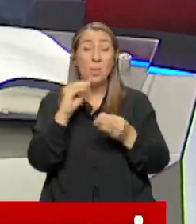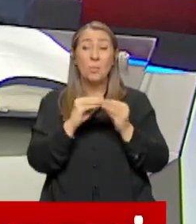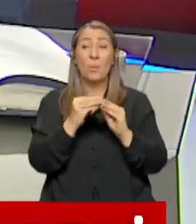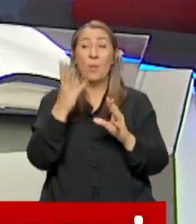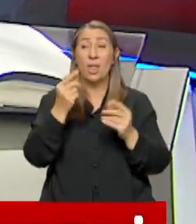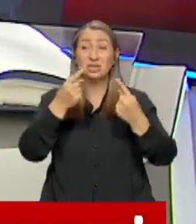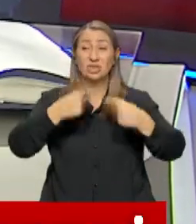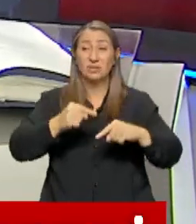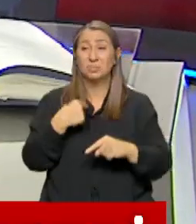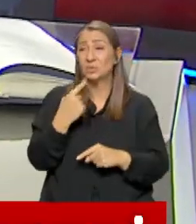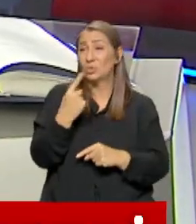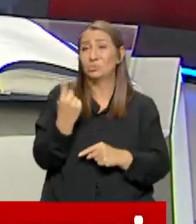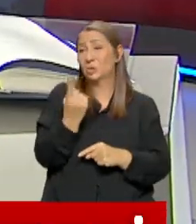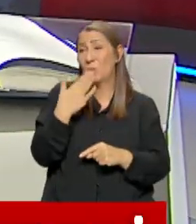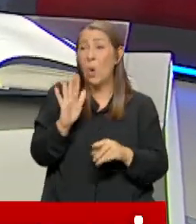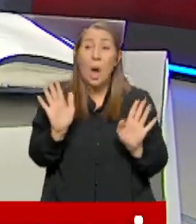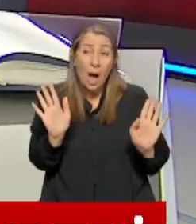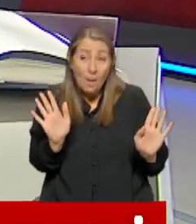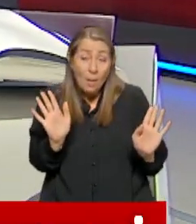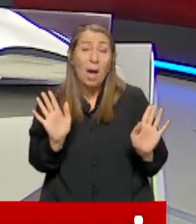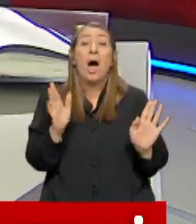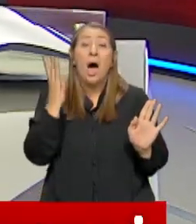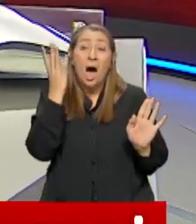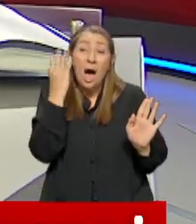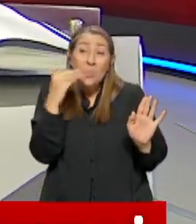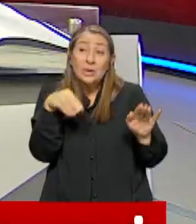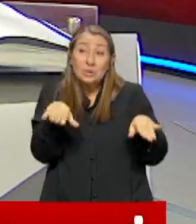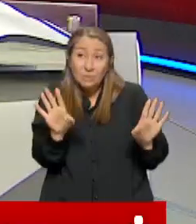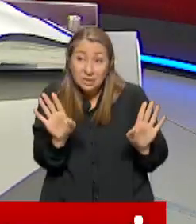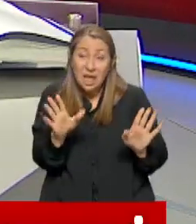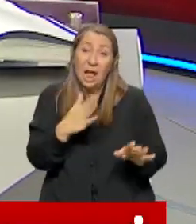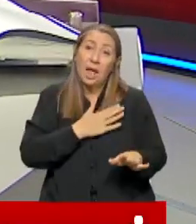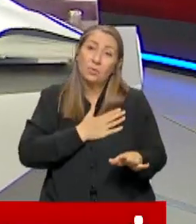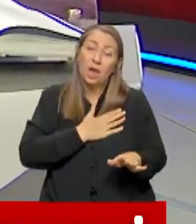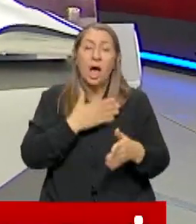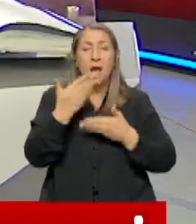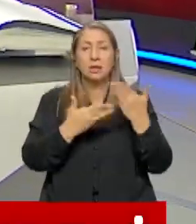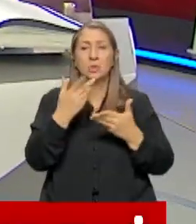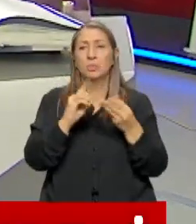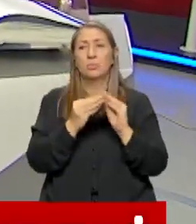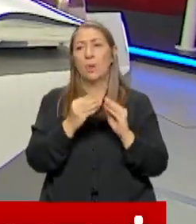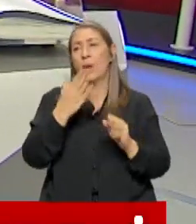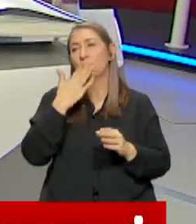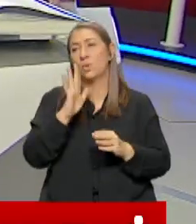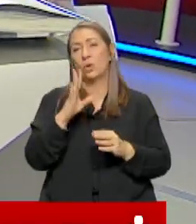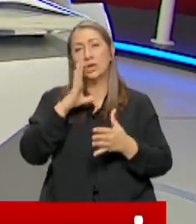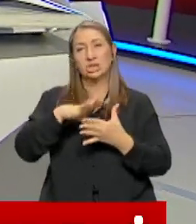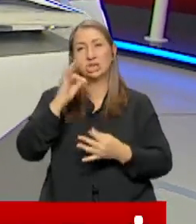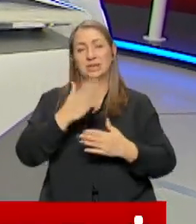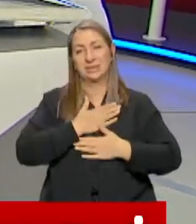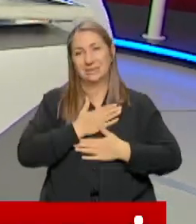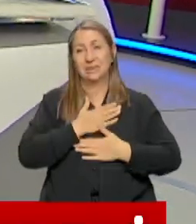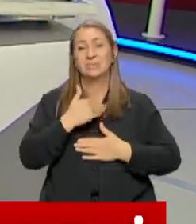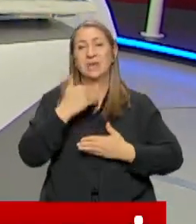özürlü çevreleri bizim söyleyeceğimiz bir şey yok Ama eğer anlaşılmadıysa Elhamdülillah anlatmada bir sıkıntımız olmayan kişileriz